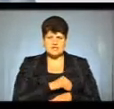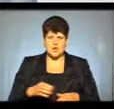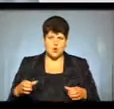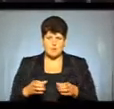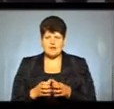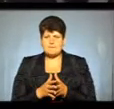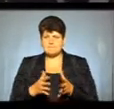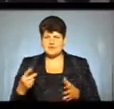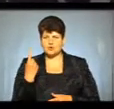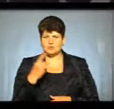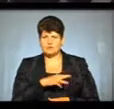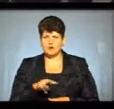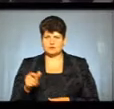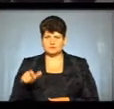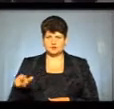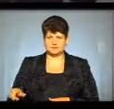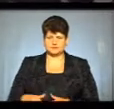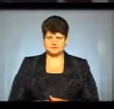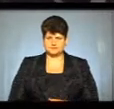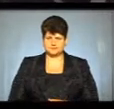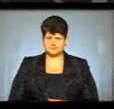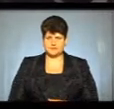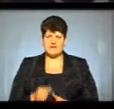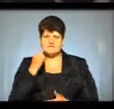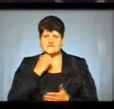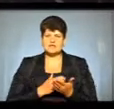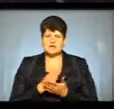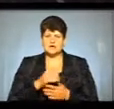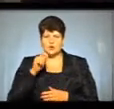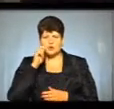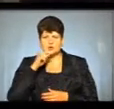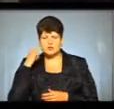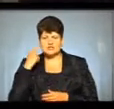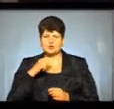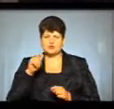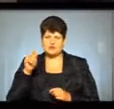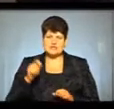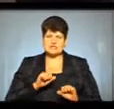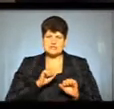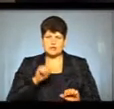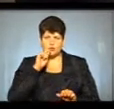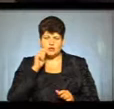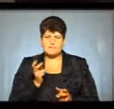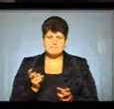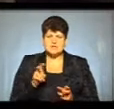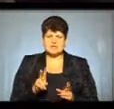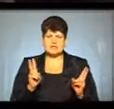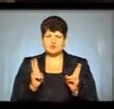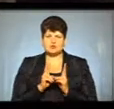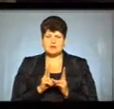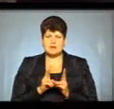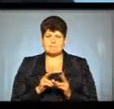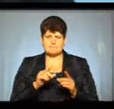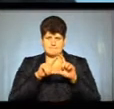мільйона осіб. Ветерани російсько-української війни, члени руху «Захисти Україну» прийшли на зустріч з плакатами «Ні продажу української